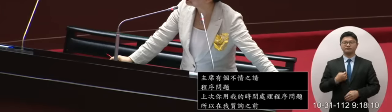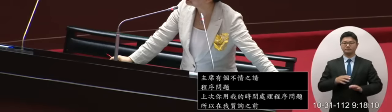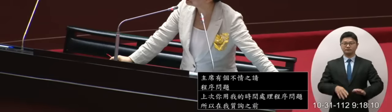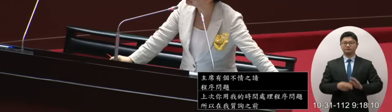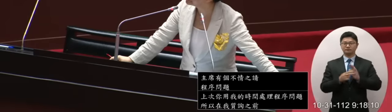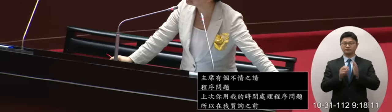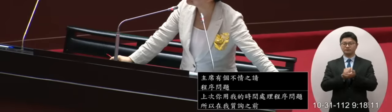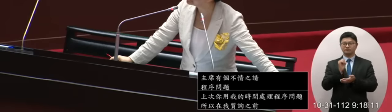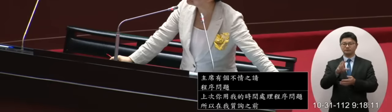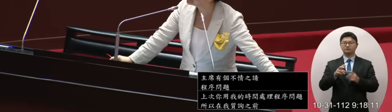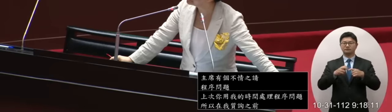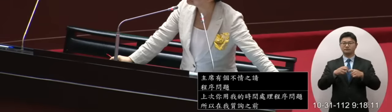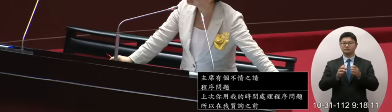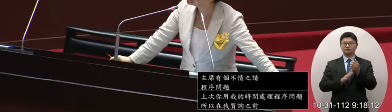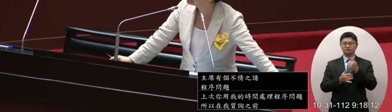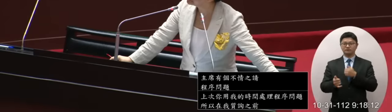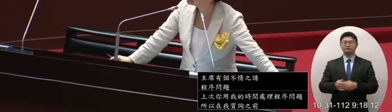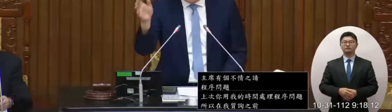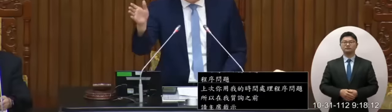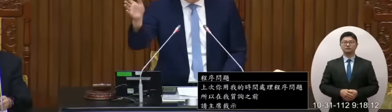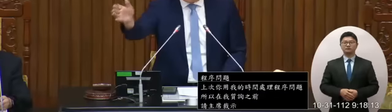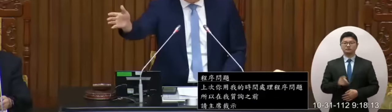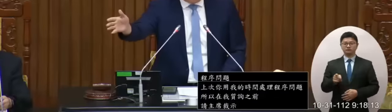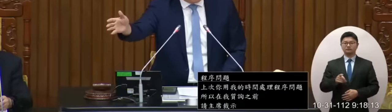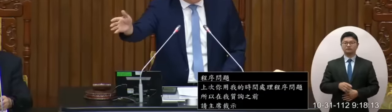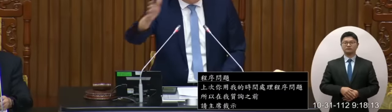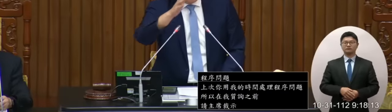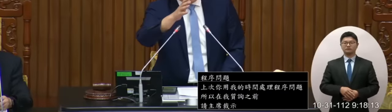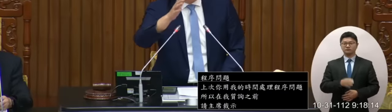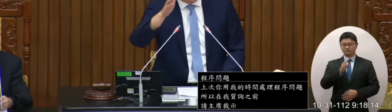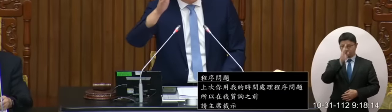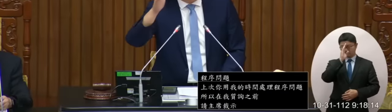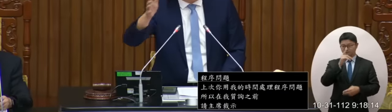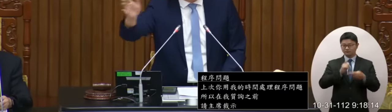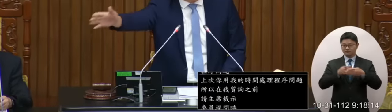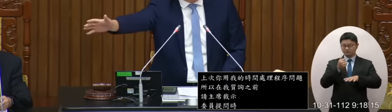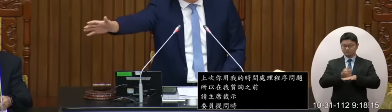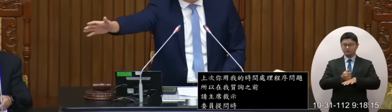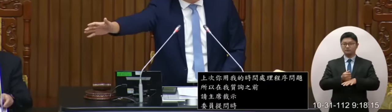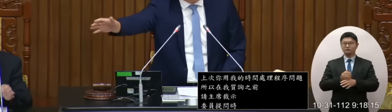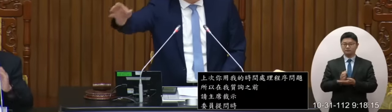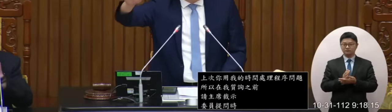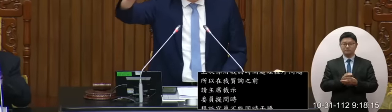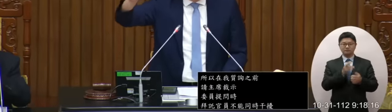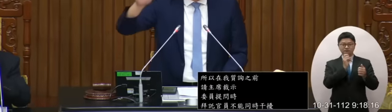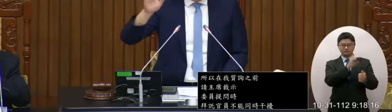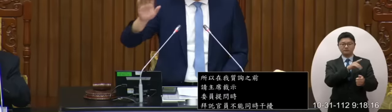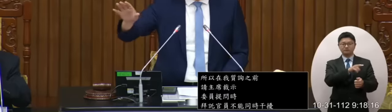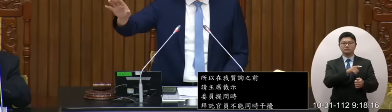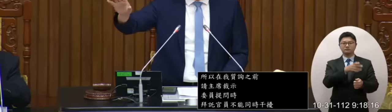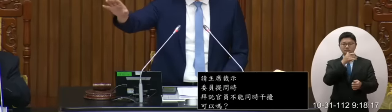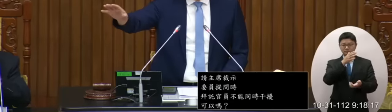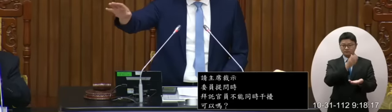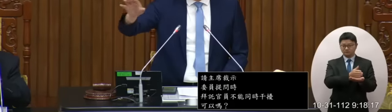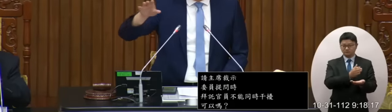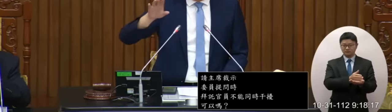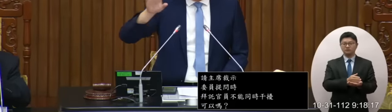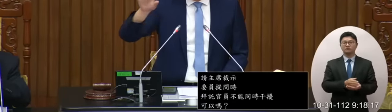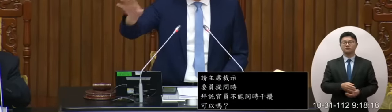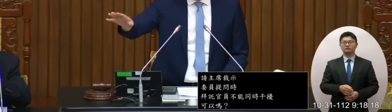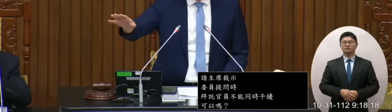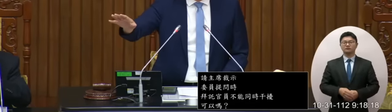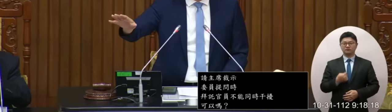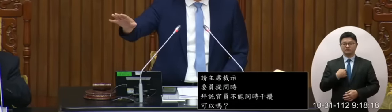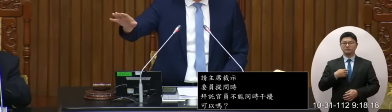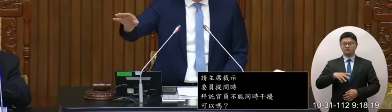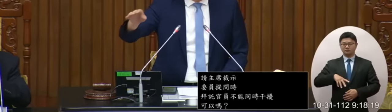李委员报告。说你只要请主席裁示，叫他不要讲话，我一定会遵照你的。 我知道上次你有，但是时间没有暂停。 我也